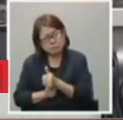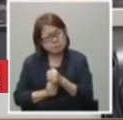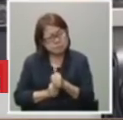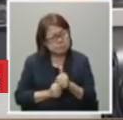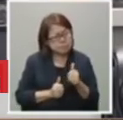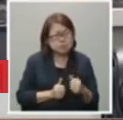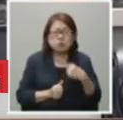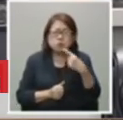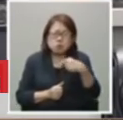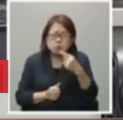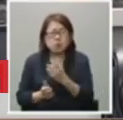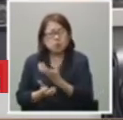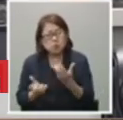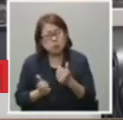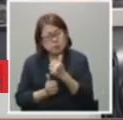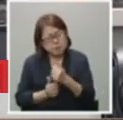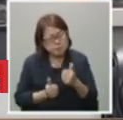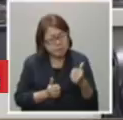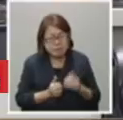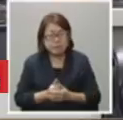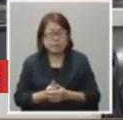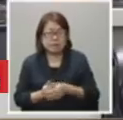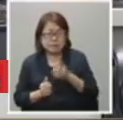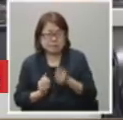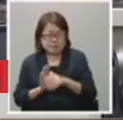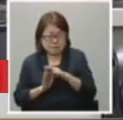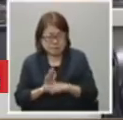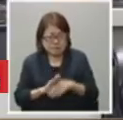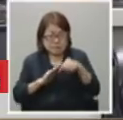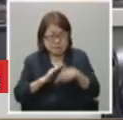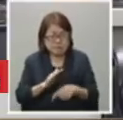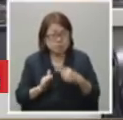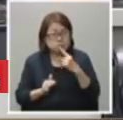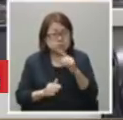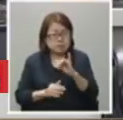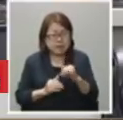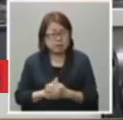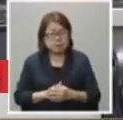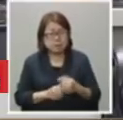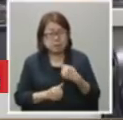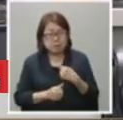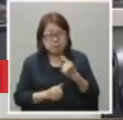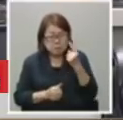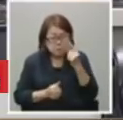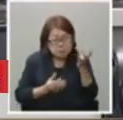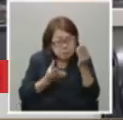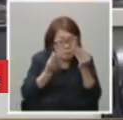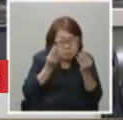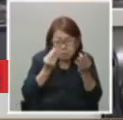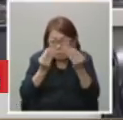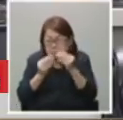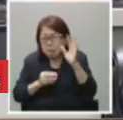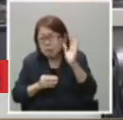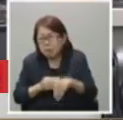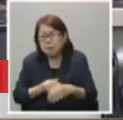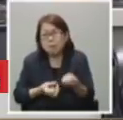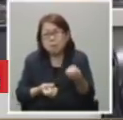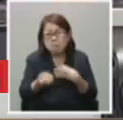ของดีไอ้ความจริงพูดไม่หมดไอ้พวกผมกับพวกตาสับปะรดไปซอกไซมาได้มาท่านประธ